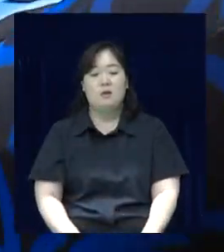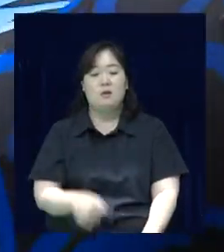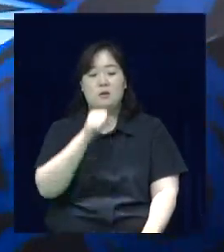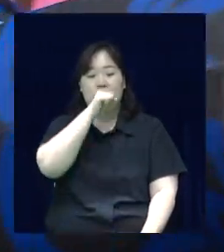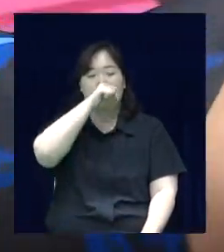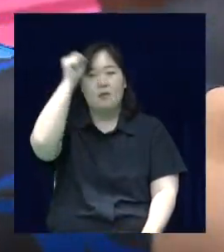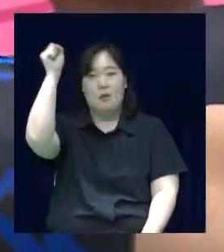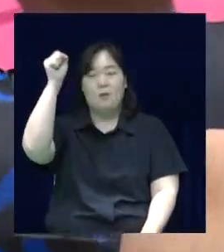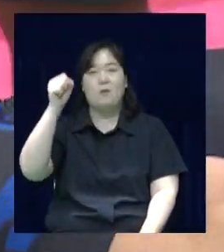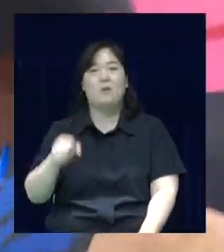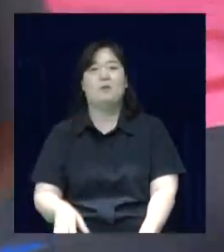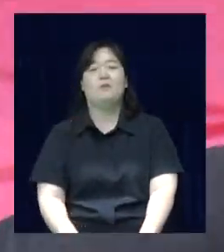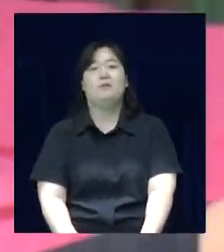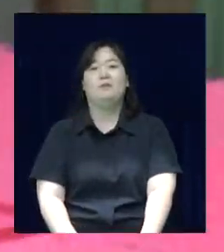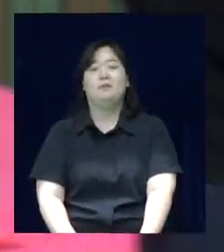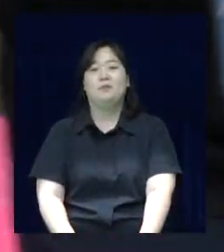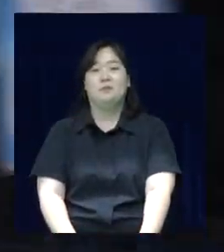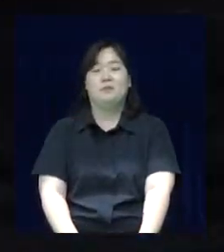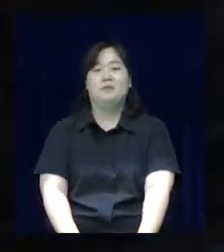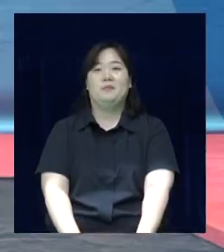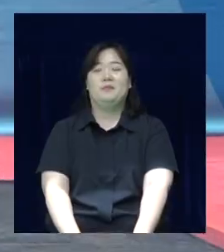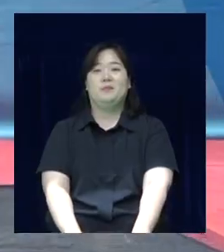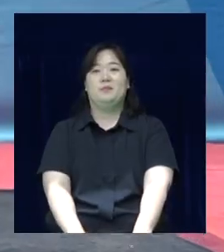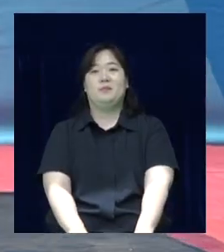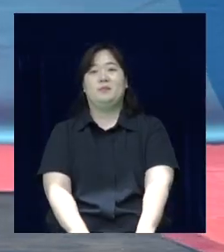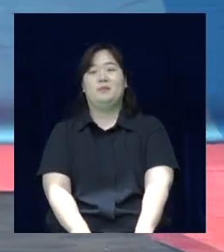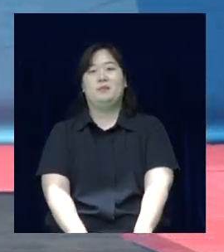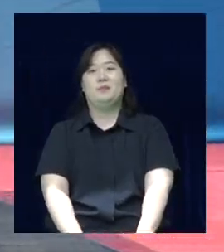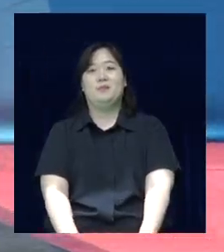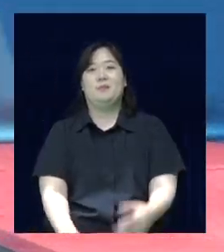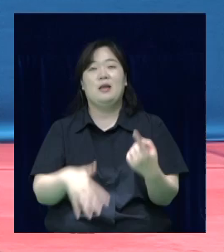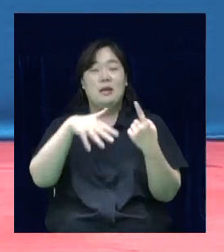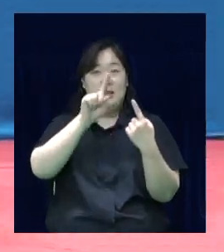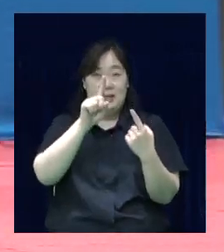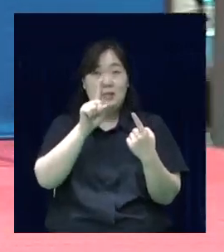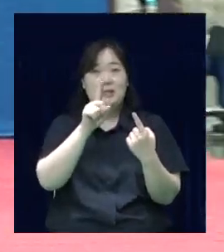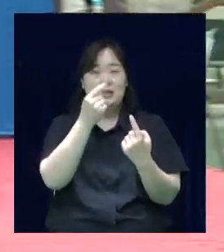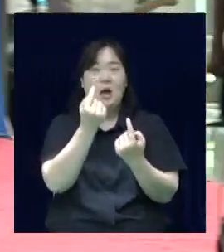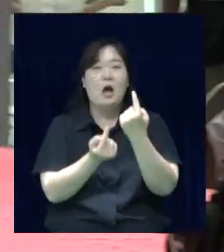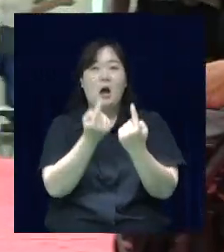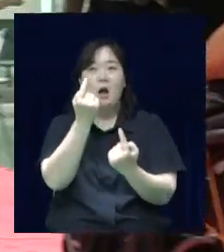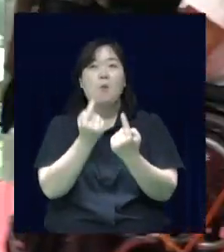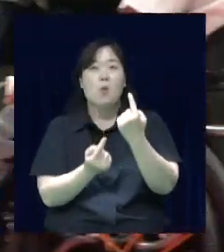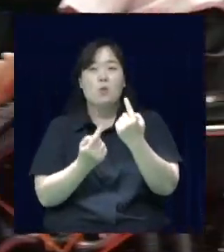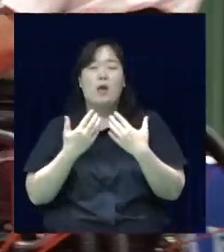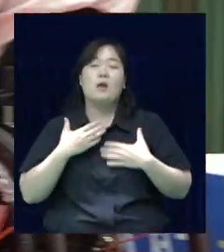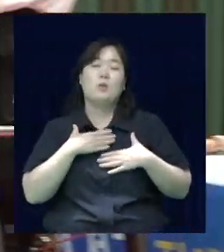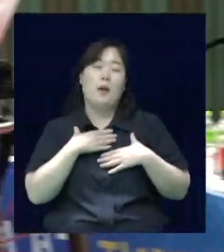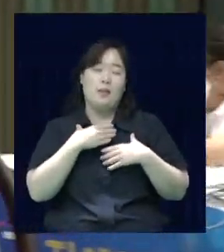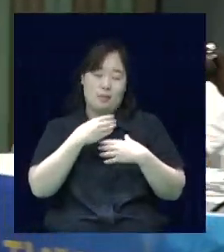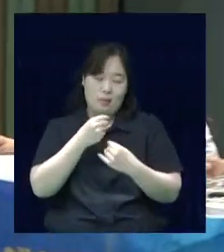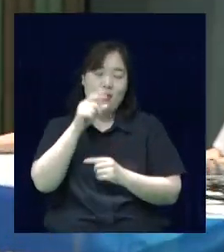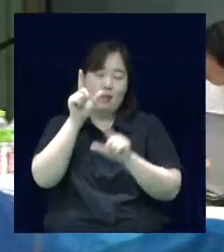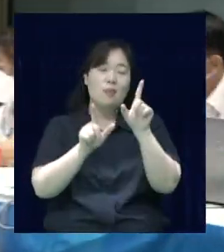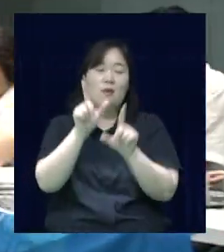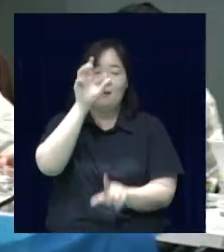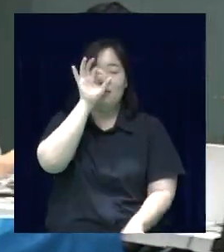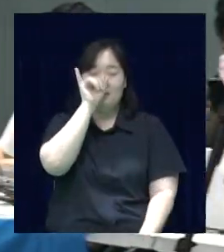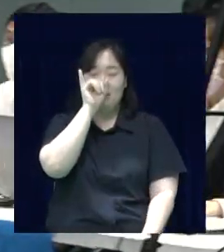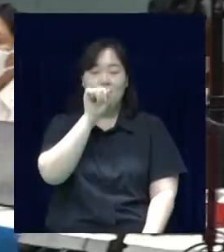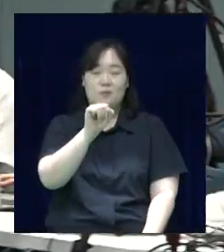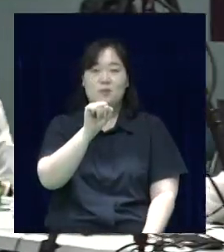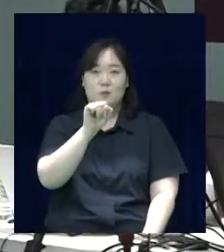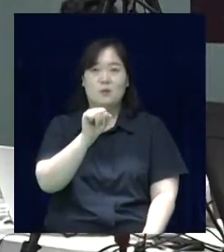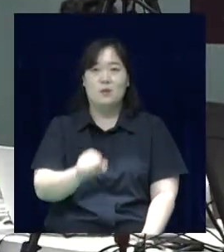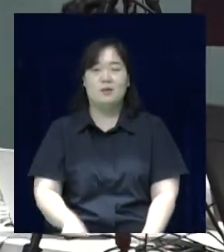네. 3명의 심판진 네. 모두 성공을 줬습니다. 1차 시기에 비해서 훨씬 더 안정된 동작을 보였습니다. 네.